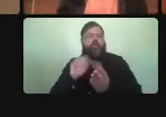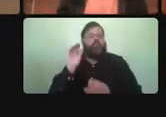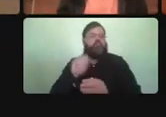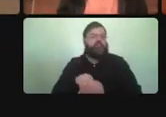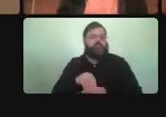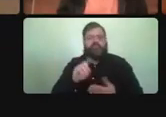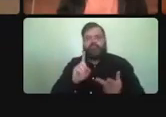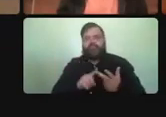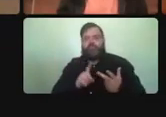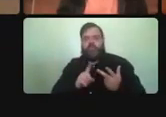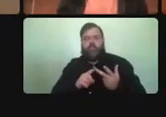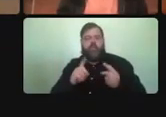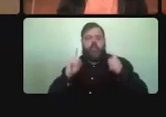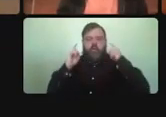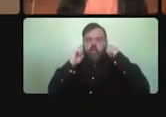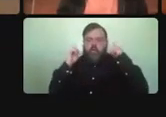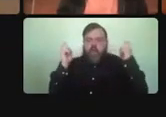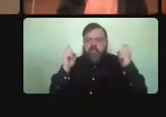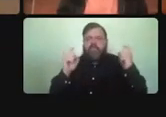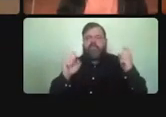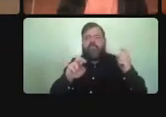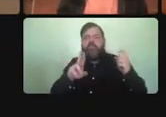2072.